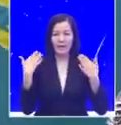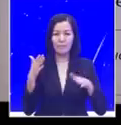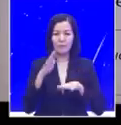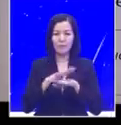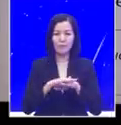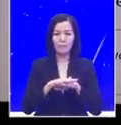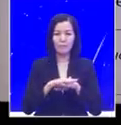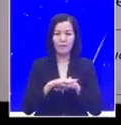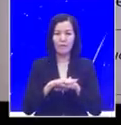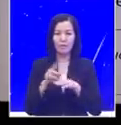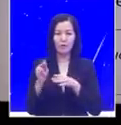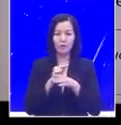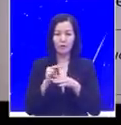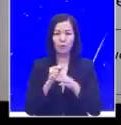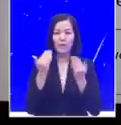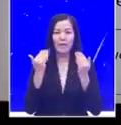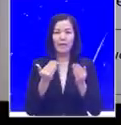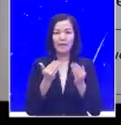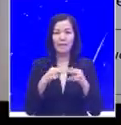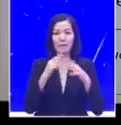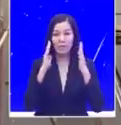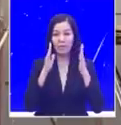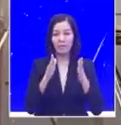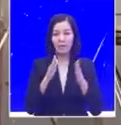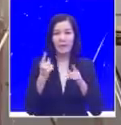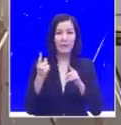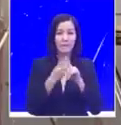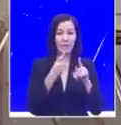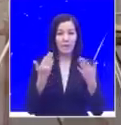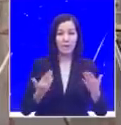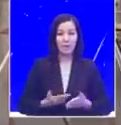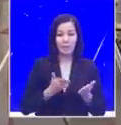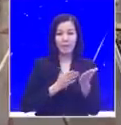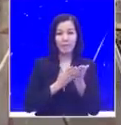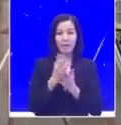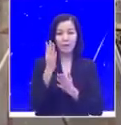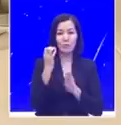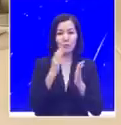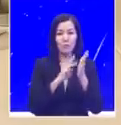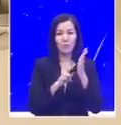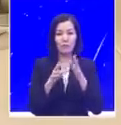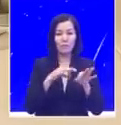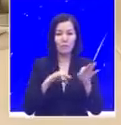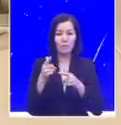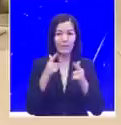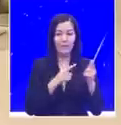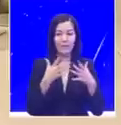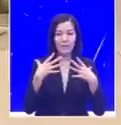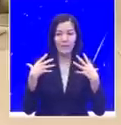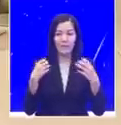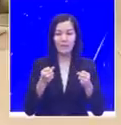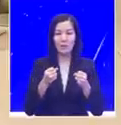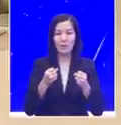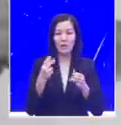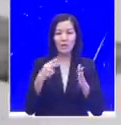Ирригациялық жүйелерді жөндеу. Енді жеке-жеке тоқталсақ. Алғашқысы әлеуметтік бағыт 491 жоба дайындалған. Оны денсаулық,